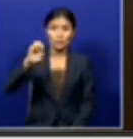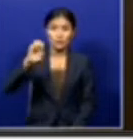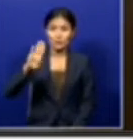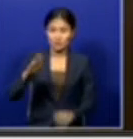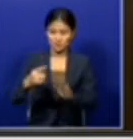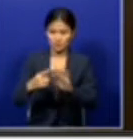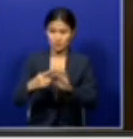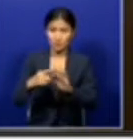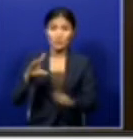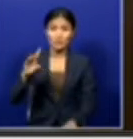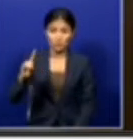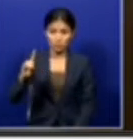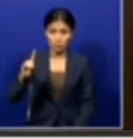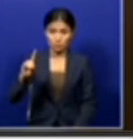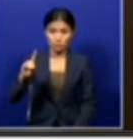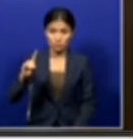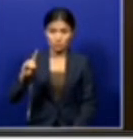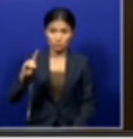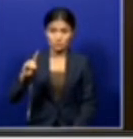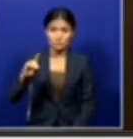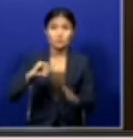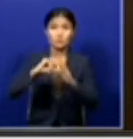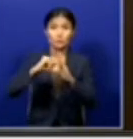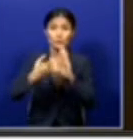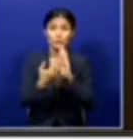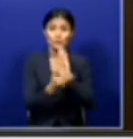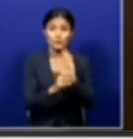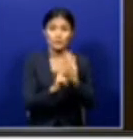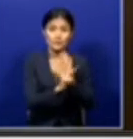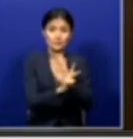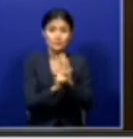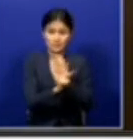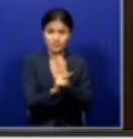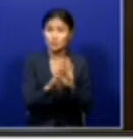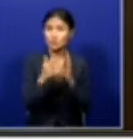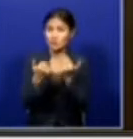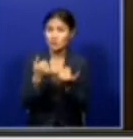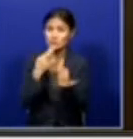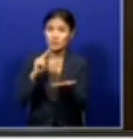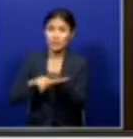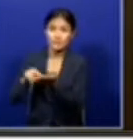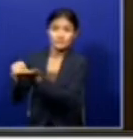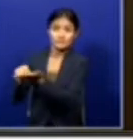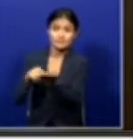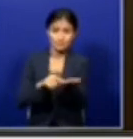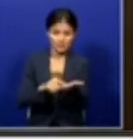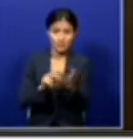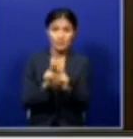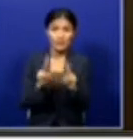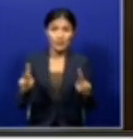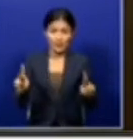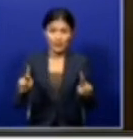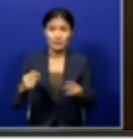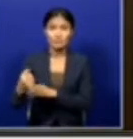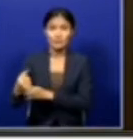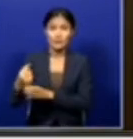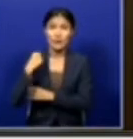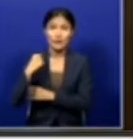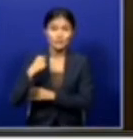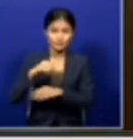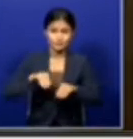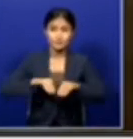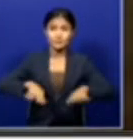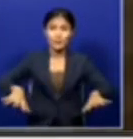นี่ยเขาร้องเรียนเข้ามาที่คณะกรรมการกระจายอำนาจซึ่งมีท่านประธานสุกโนมท